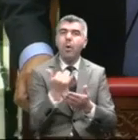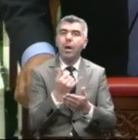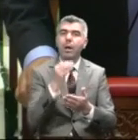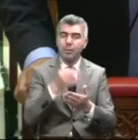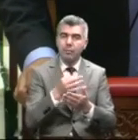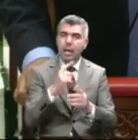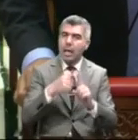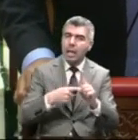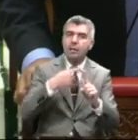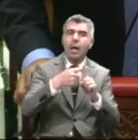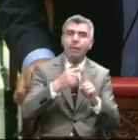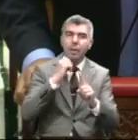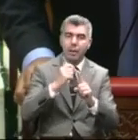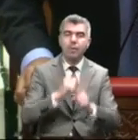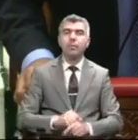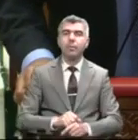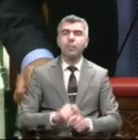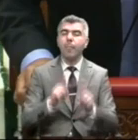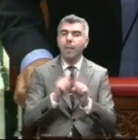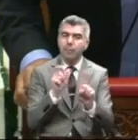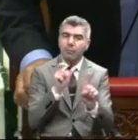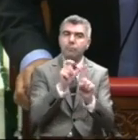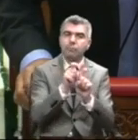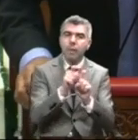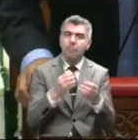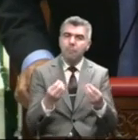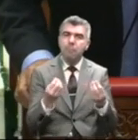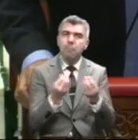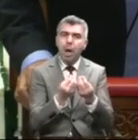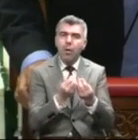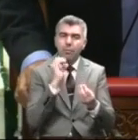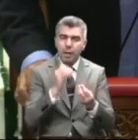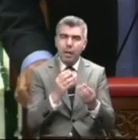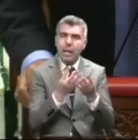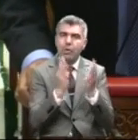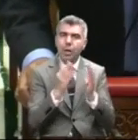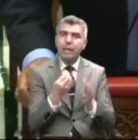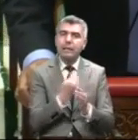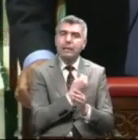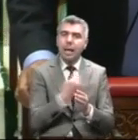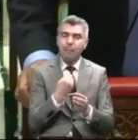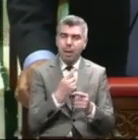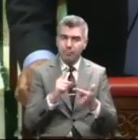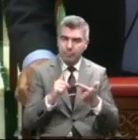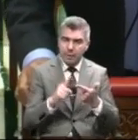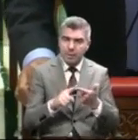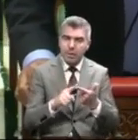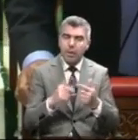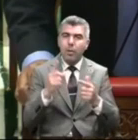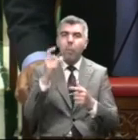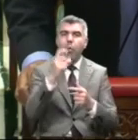اضافه الى العنايه ديال الاطر المرافقه سواء من لجنه طبيه او المرشدين